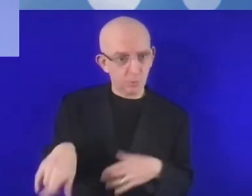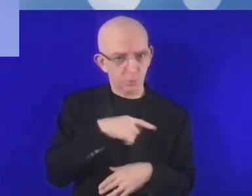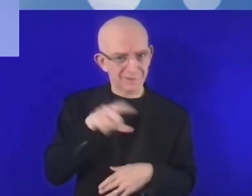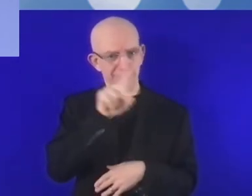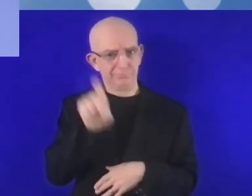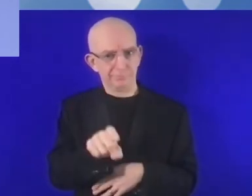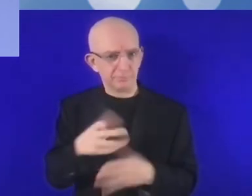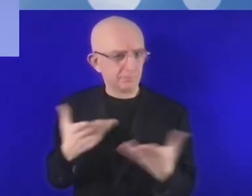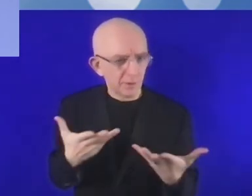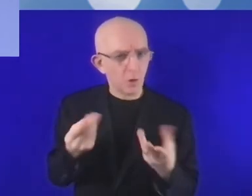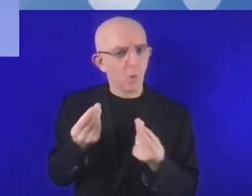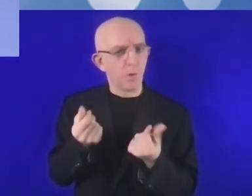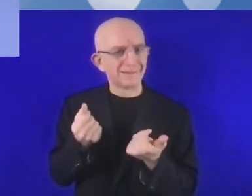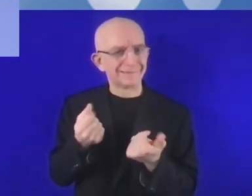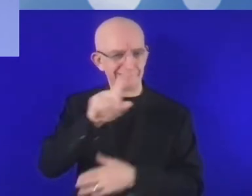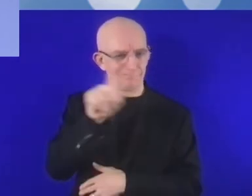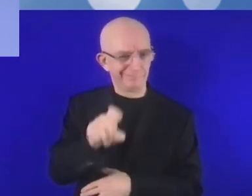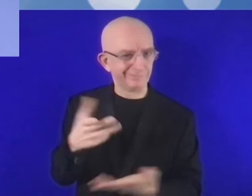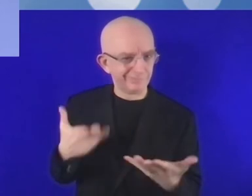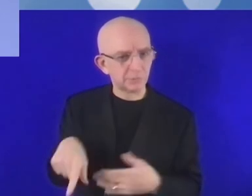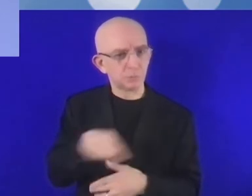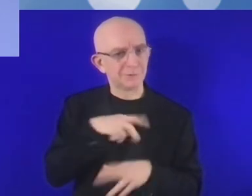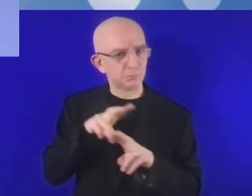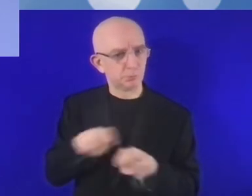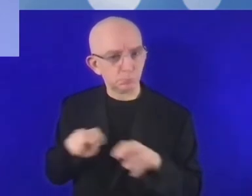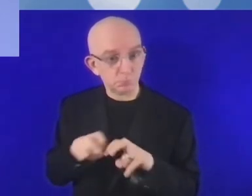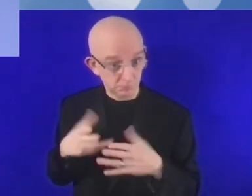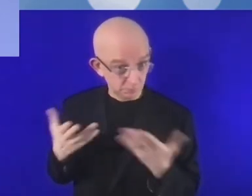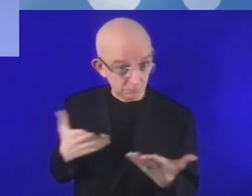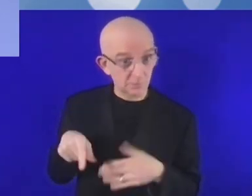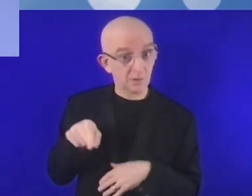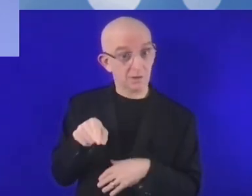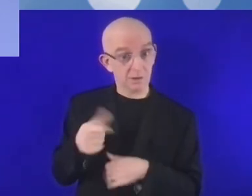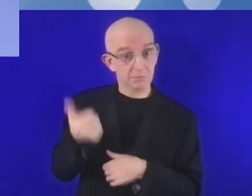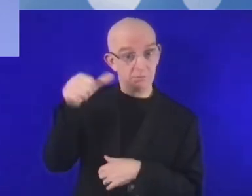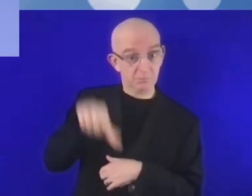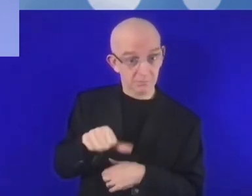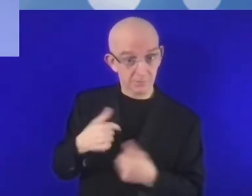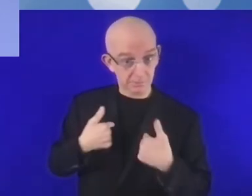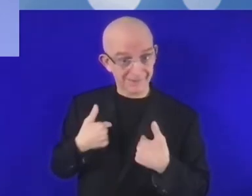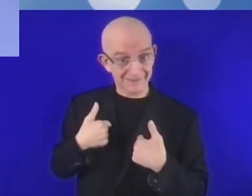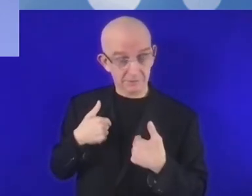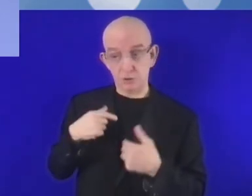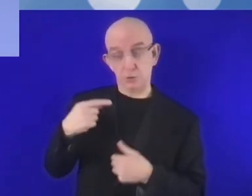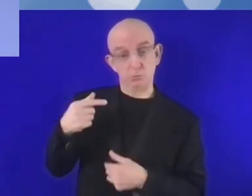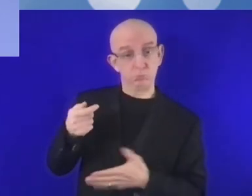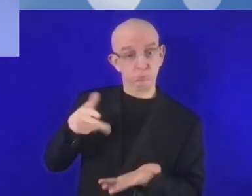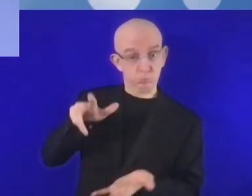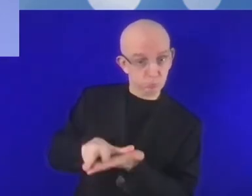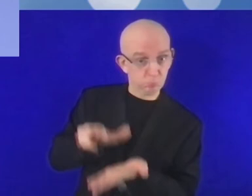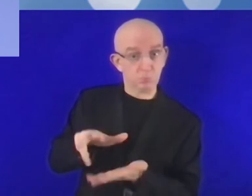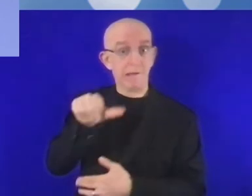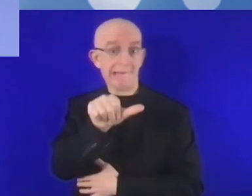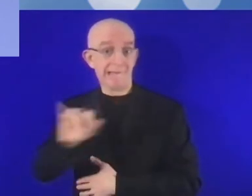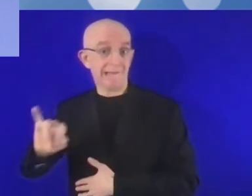فيما يخص ماهية الجودة ومن سيكون من صناع